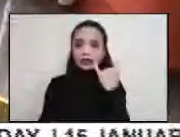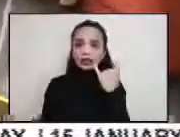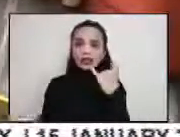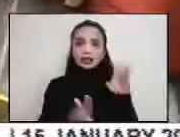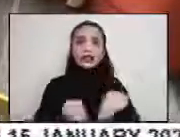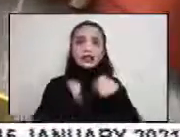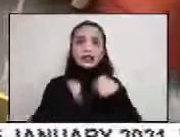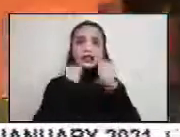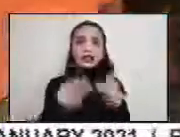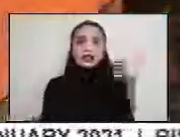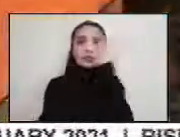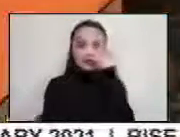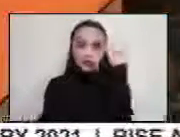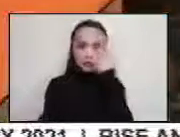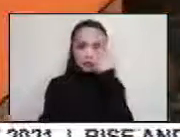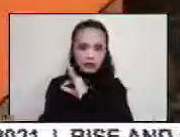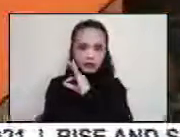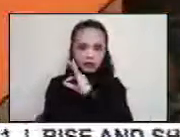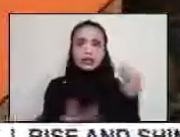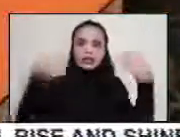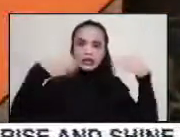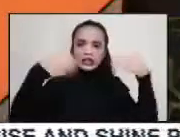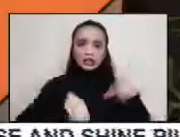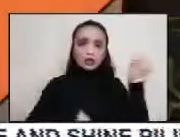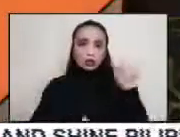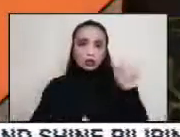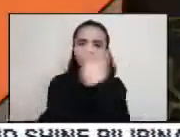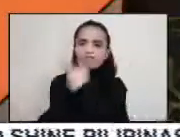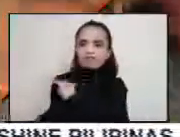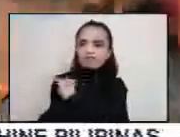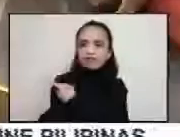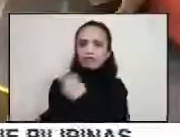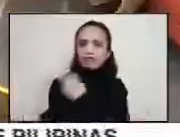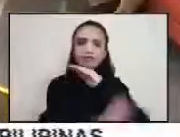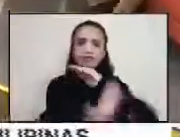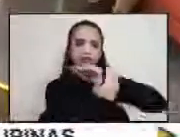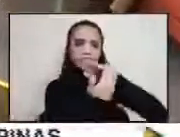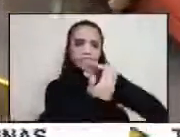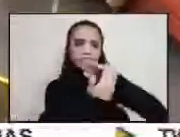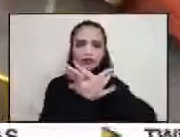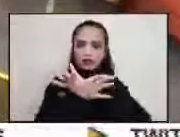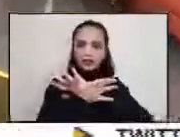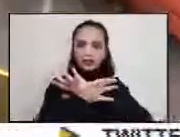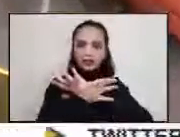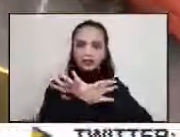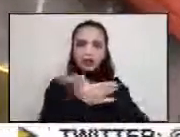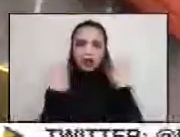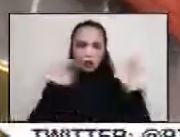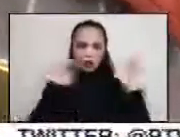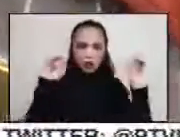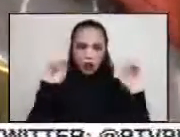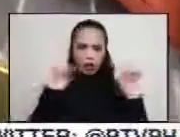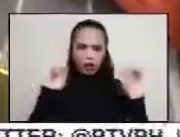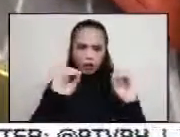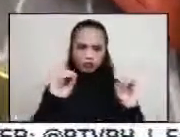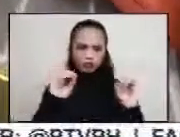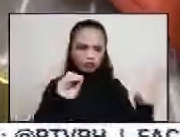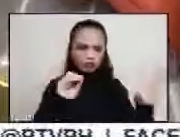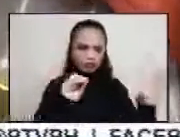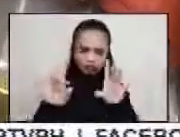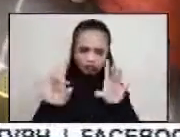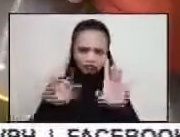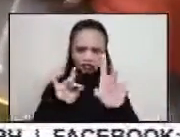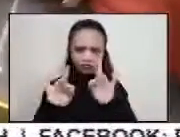Best case, yes. Yes, sige bro. Okay, meron pang isang dapat malinawan din yung mga tao, no? Kung sakaling tayong magkakaroon